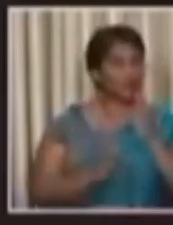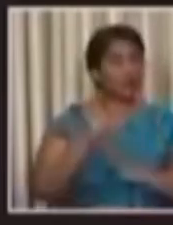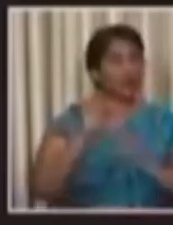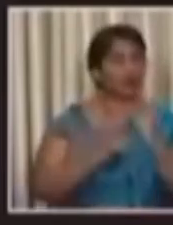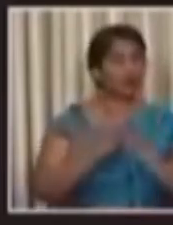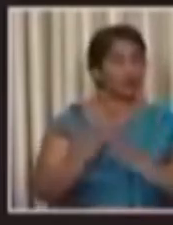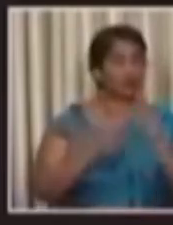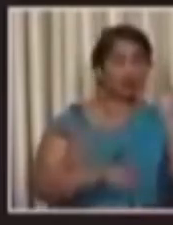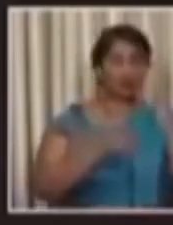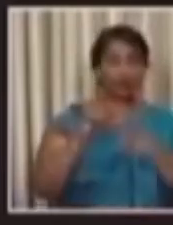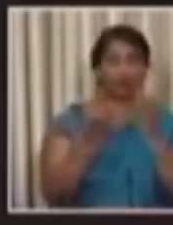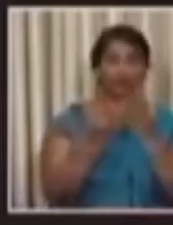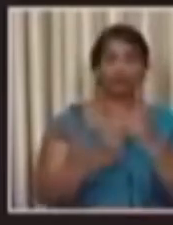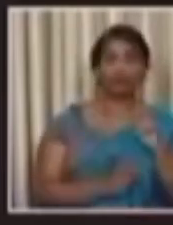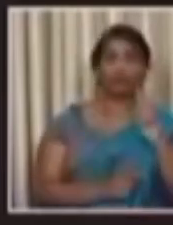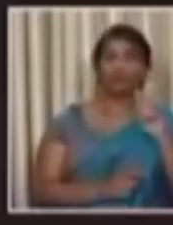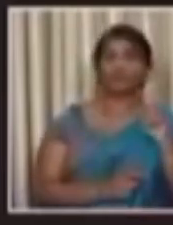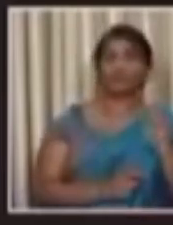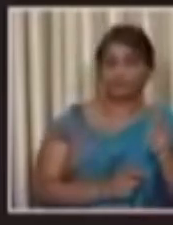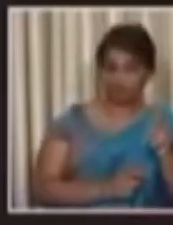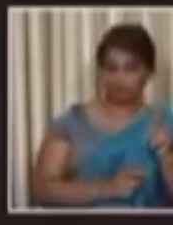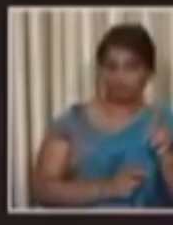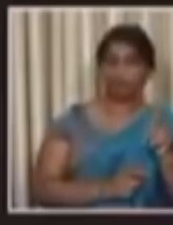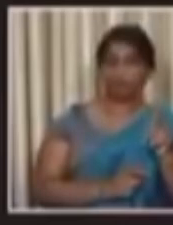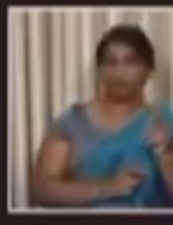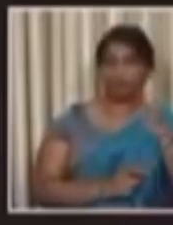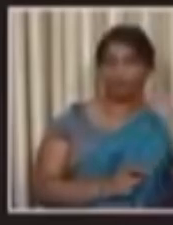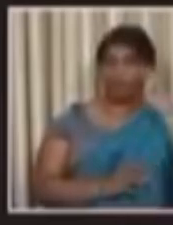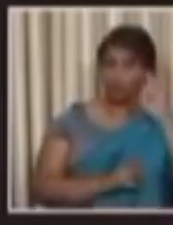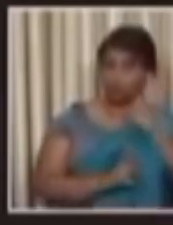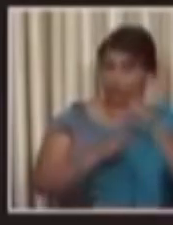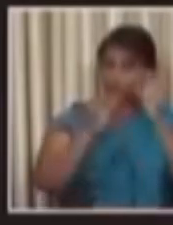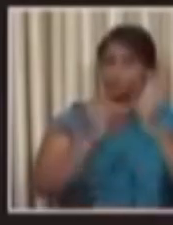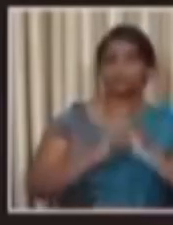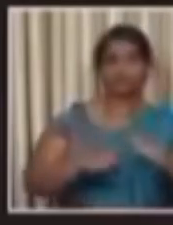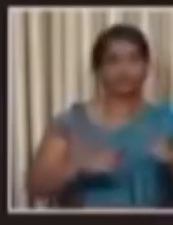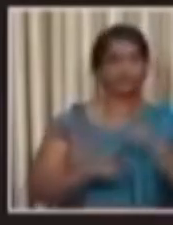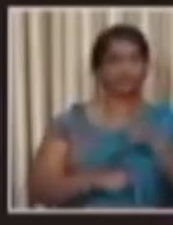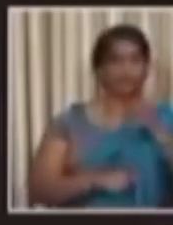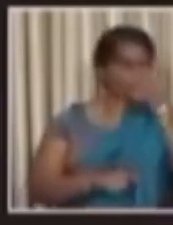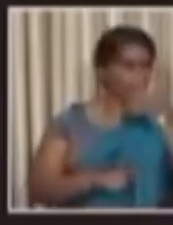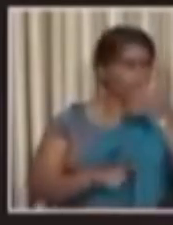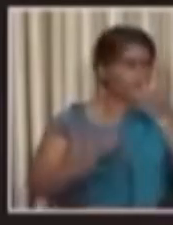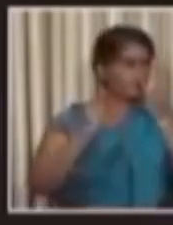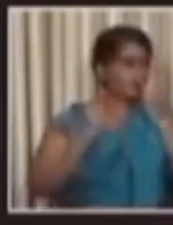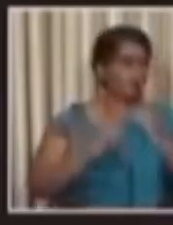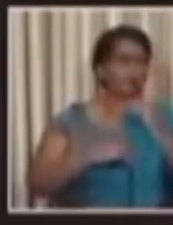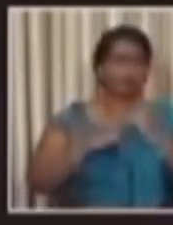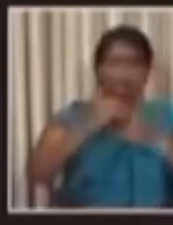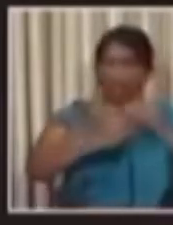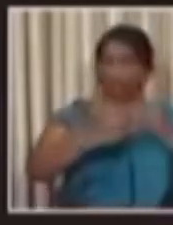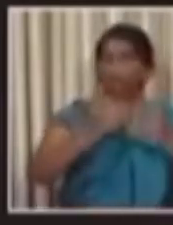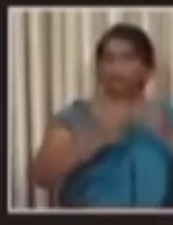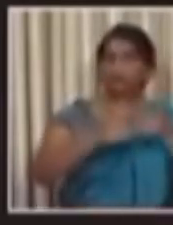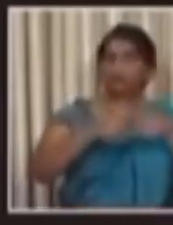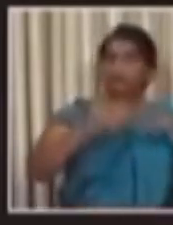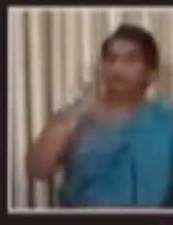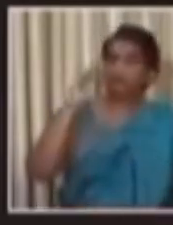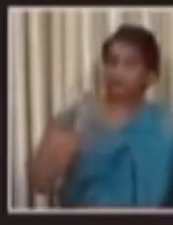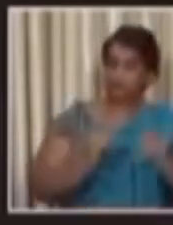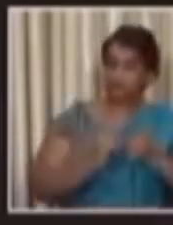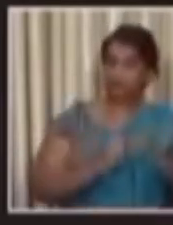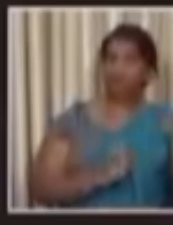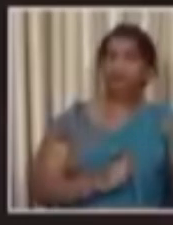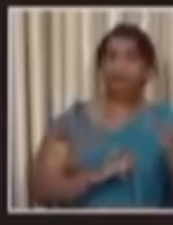ඇමති දූර දරන පුජ්‍යලෝ සංඛ්‍යාව 21යි. ඒක පොරොන්දු වෙච්ච විදිහට කේරනවා. දූෂිතභාවයේ ක්‍රමානුකූලව නාස්තිය නවත්තමින්